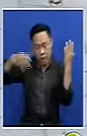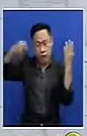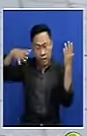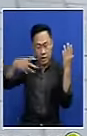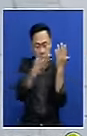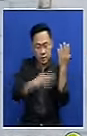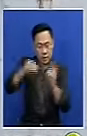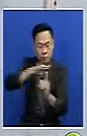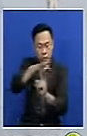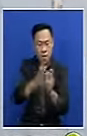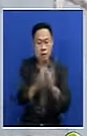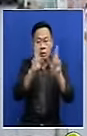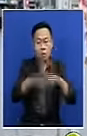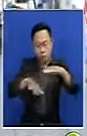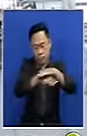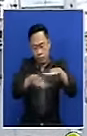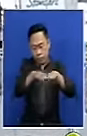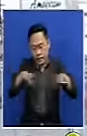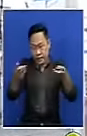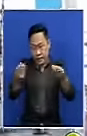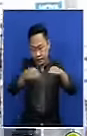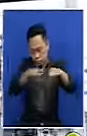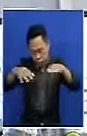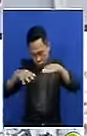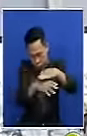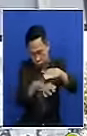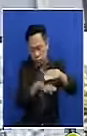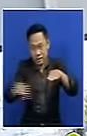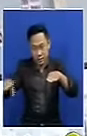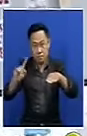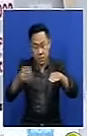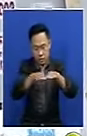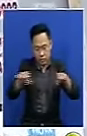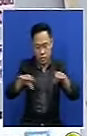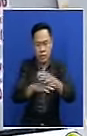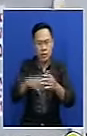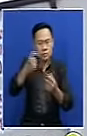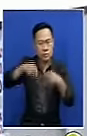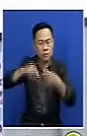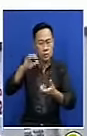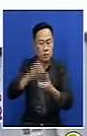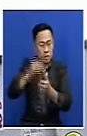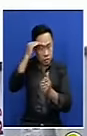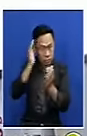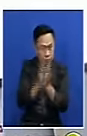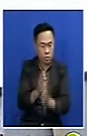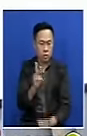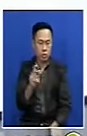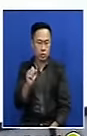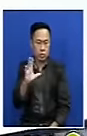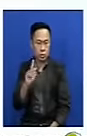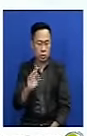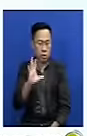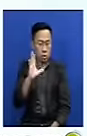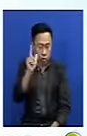ากาศเป็นระบบใต้ดินหน่วยงานที่เกี่ยวข้องคือกรุงเทพมหานครสำนักงานตำรวจแห่งชาติกสทช.กับบ